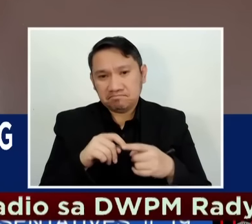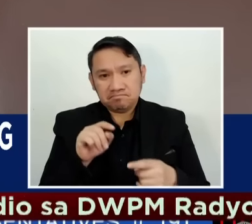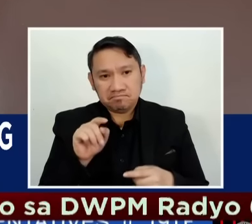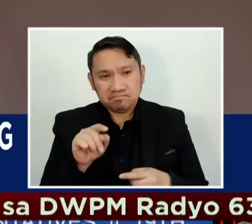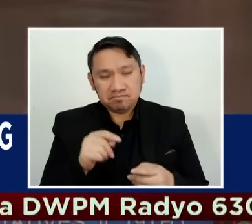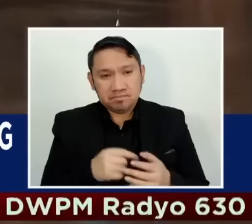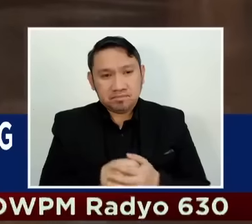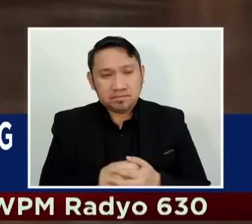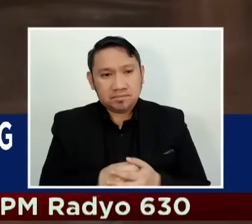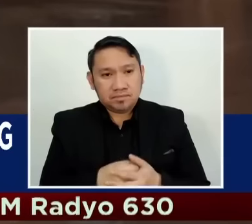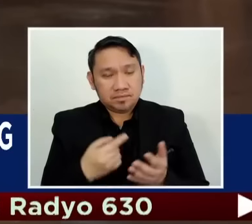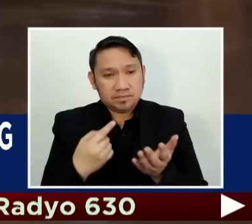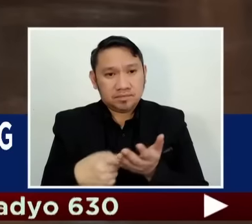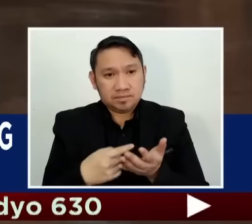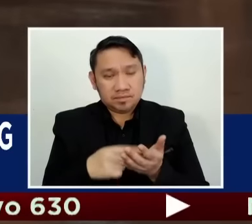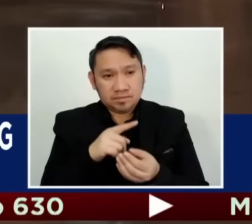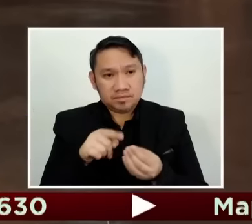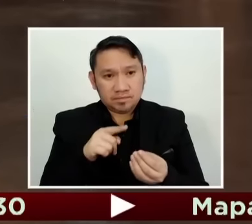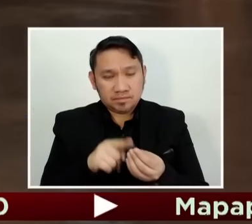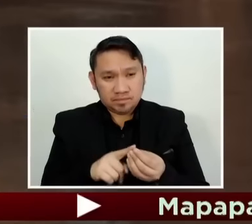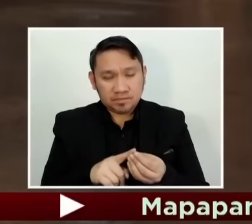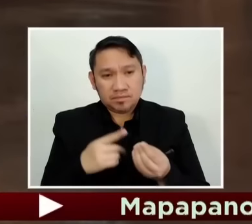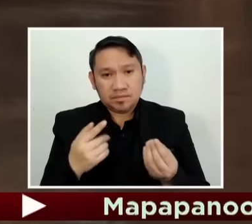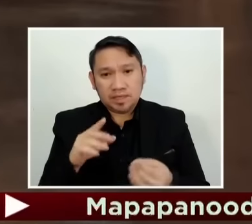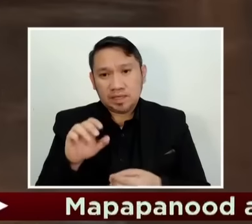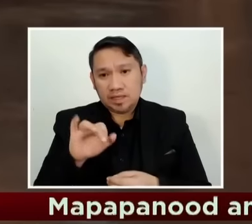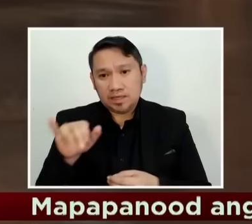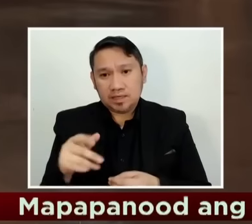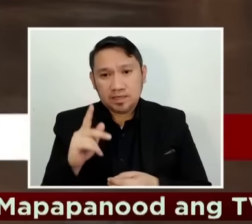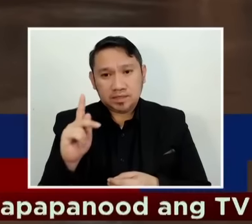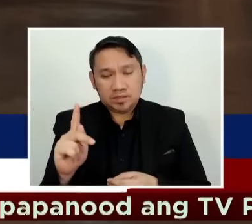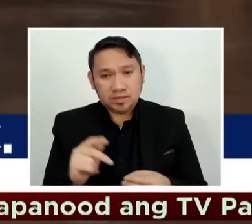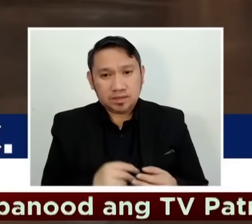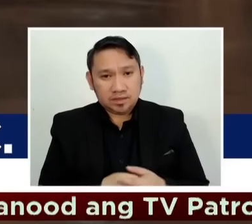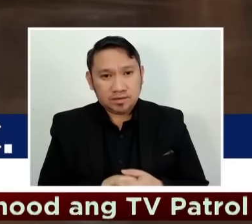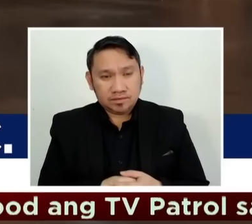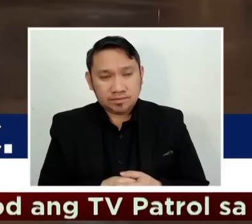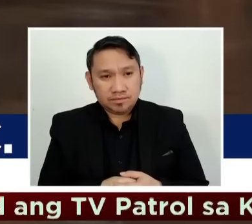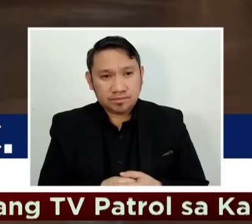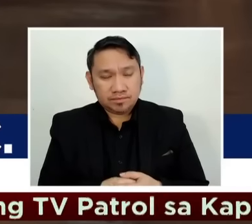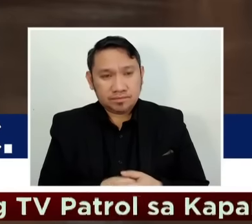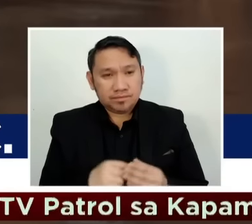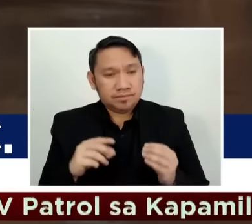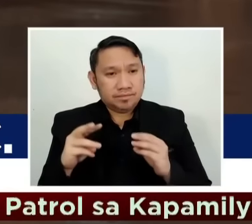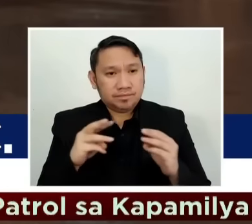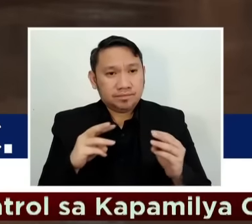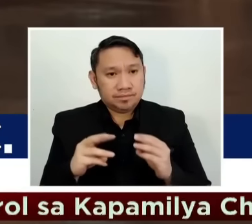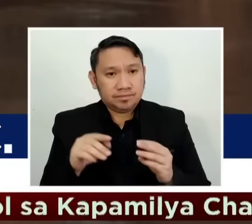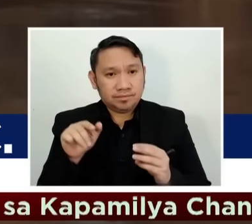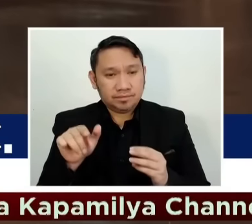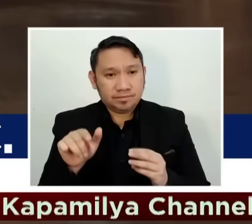ang pagdinig kaugnay ng umano'y extrajudicial killings sa war on drugs ng